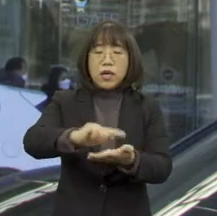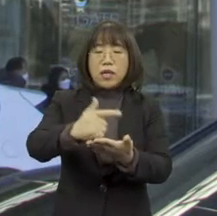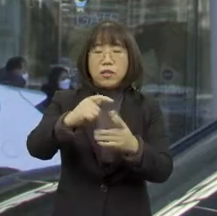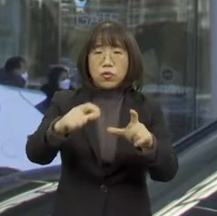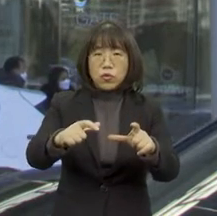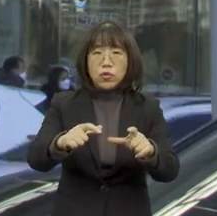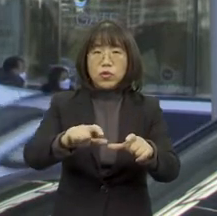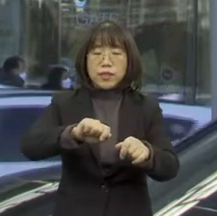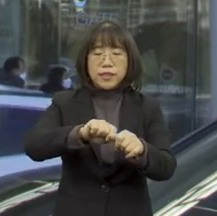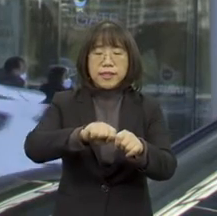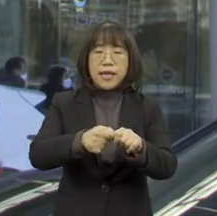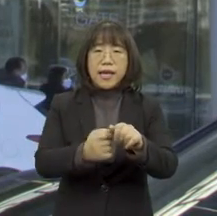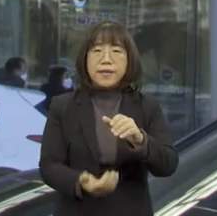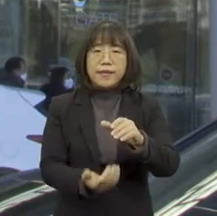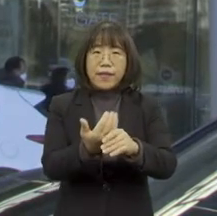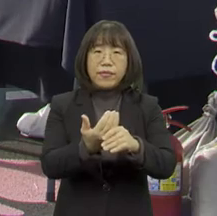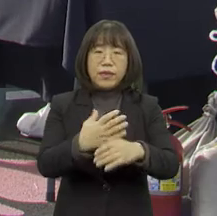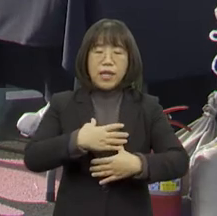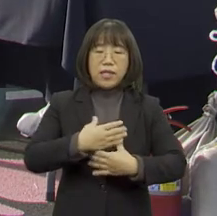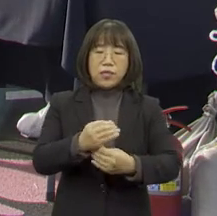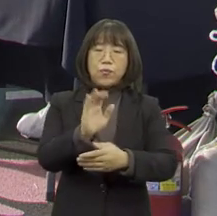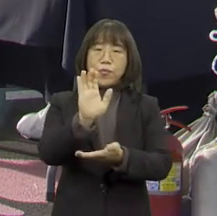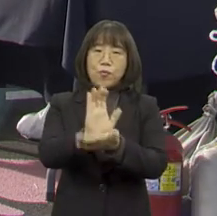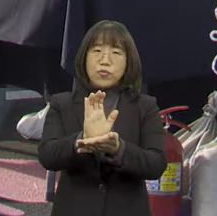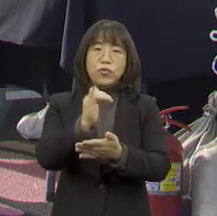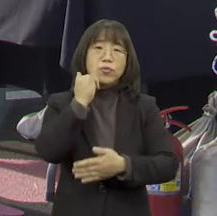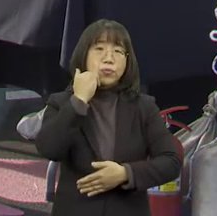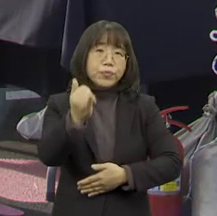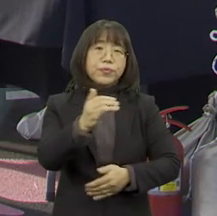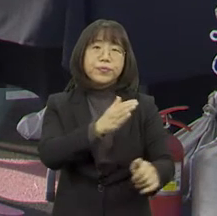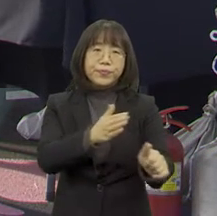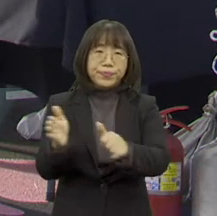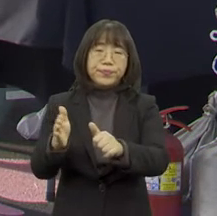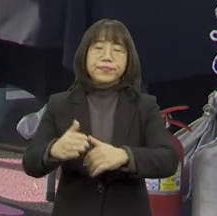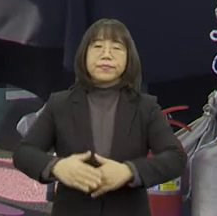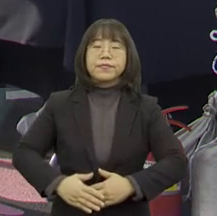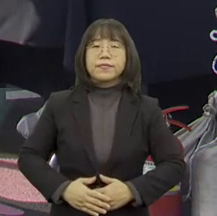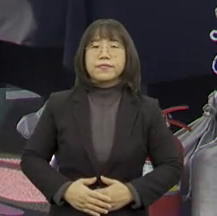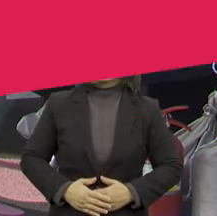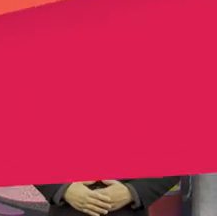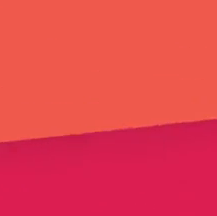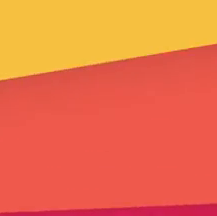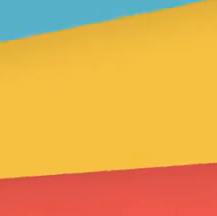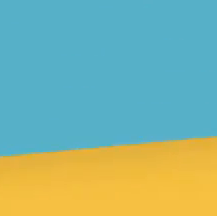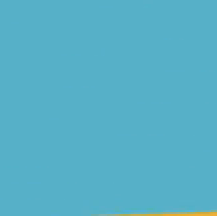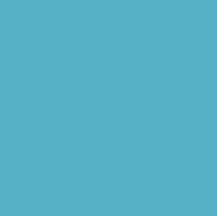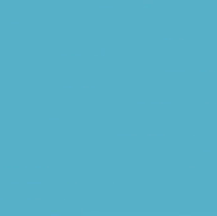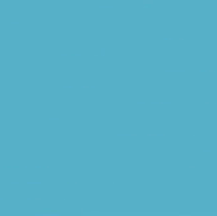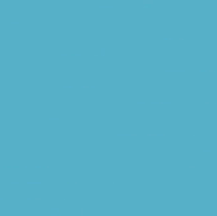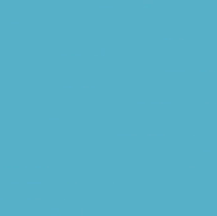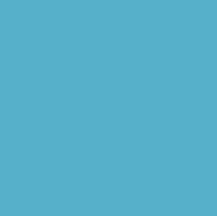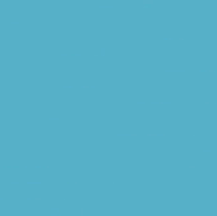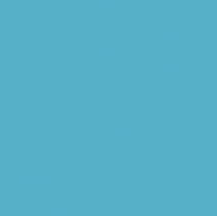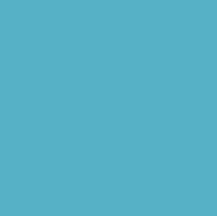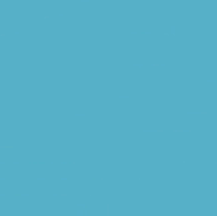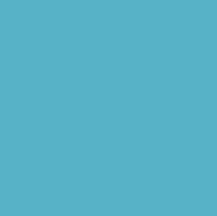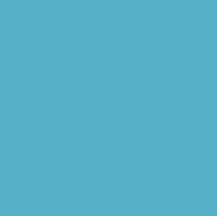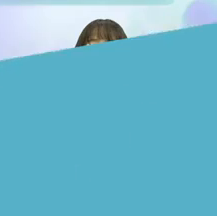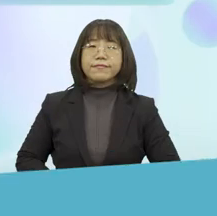대한 자세한 사항은 강서구 재난안전대책본부 로 문의하면 됩니다 으